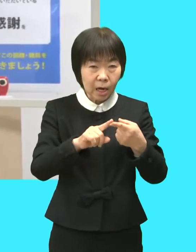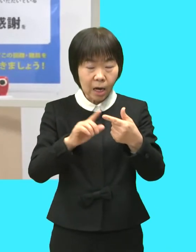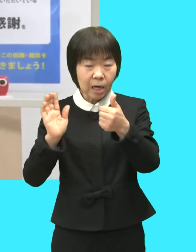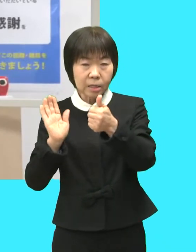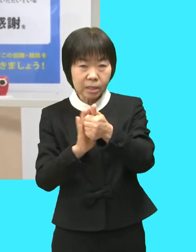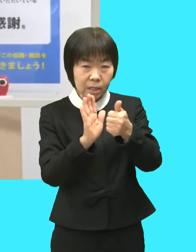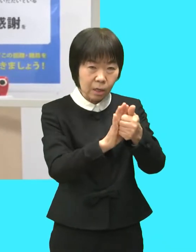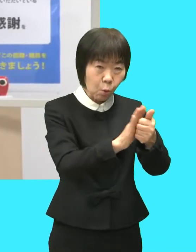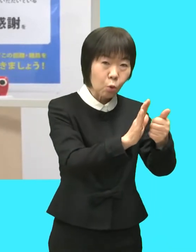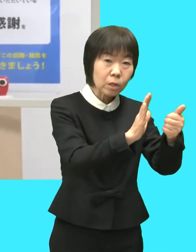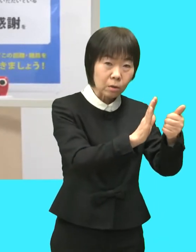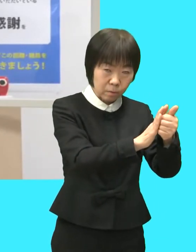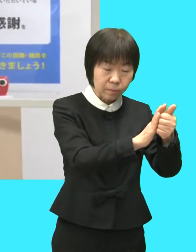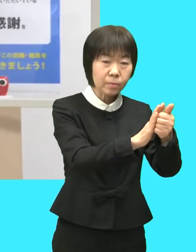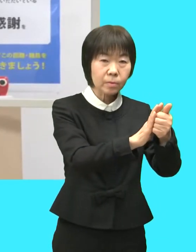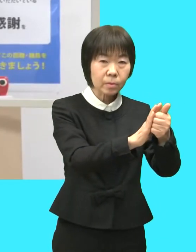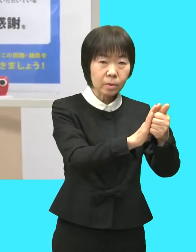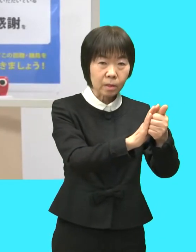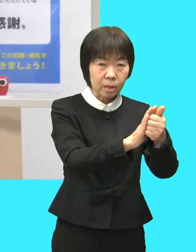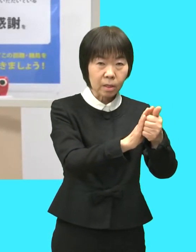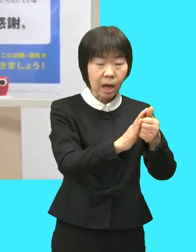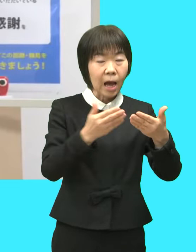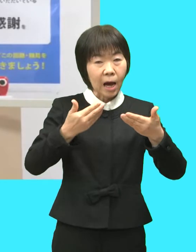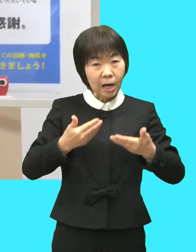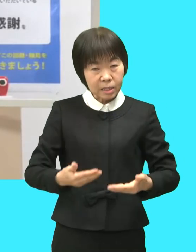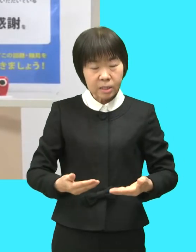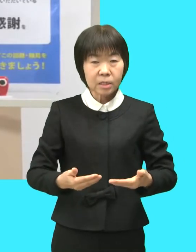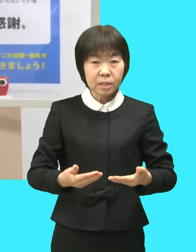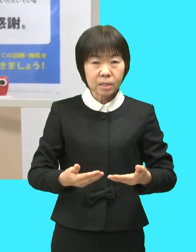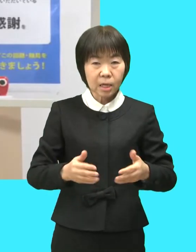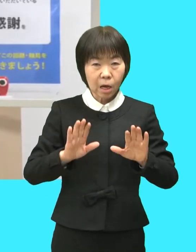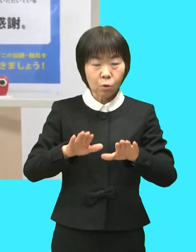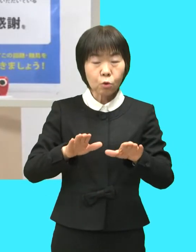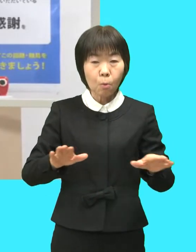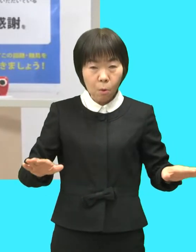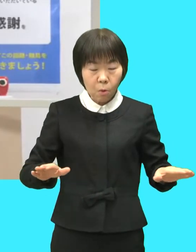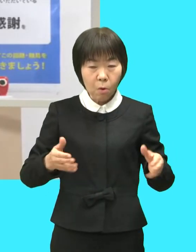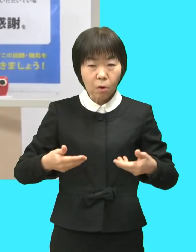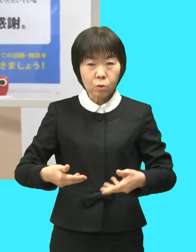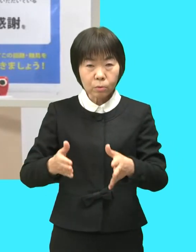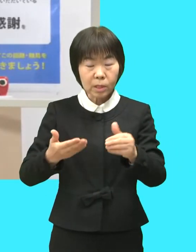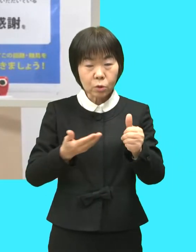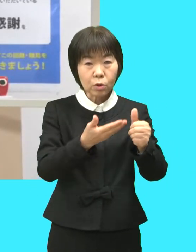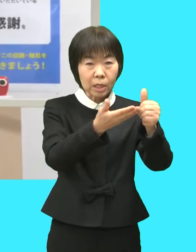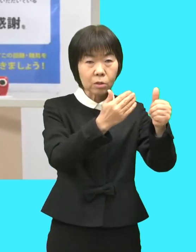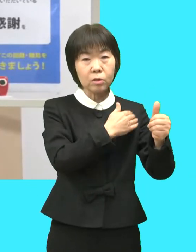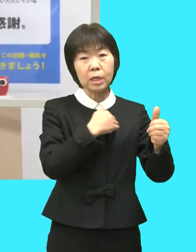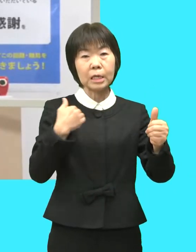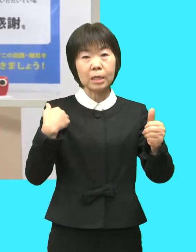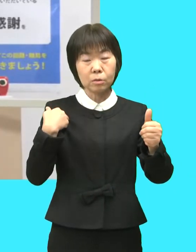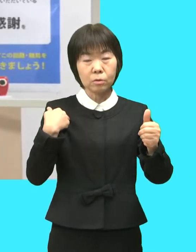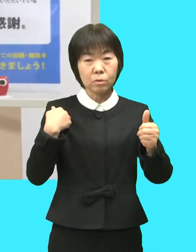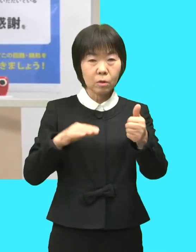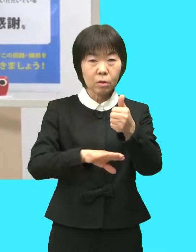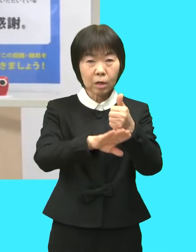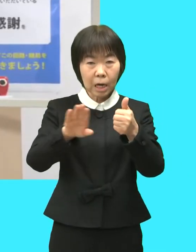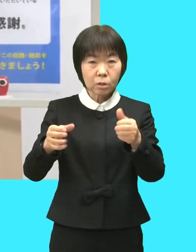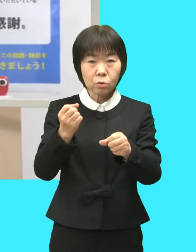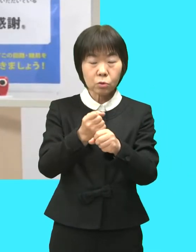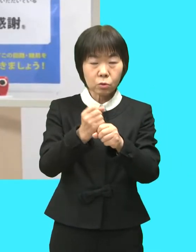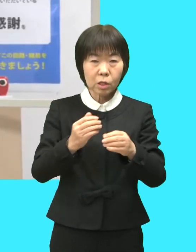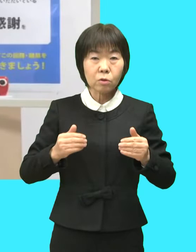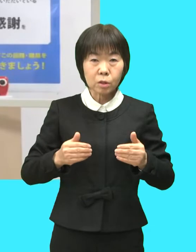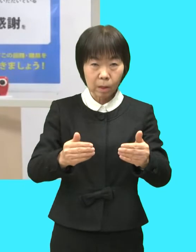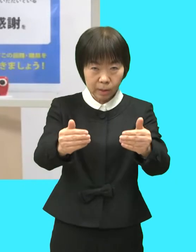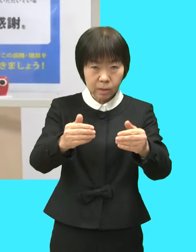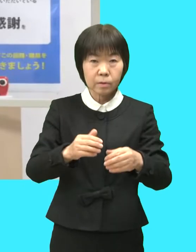支援を行うことにより、安心して子どもを産み、 育てることができる環境づくりを進